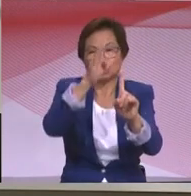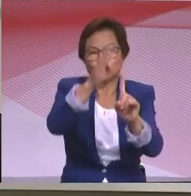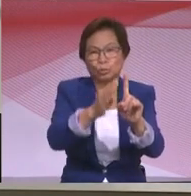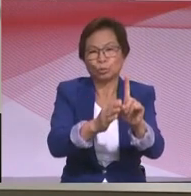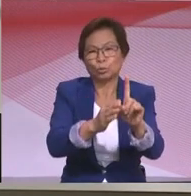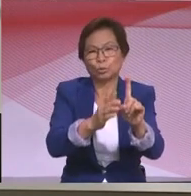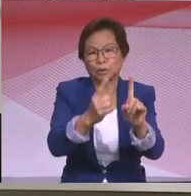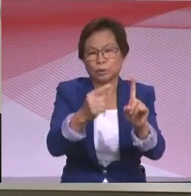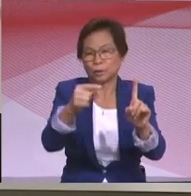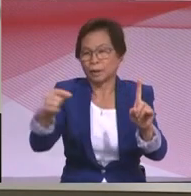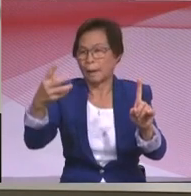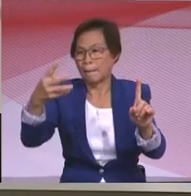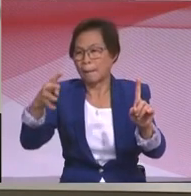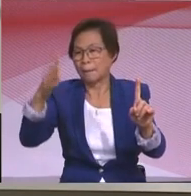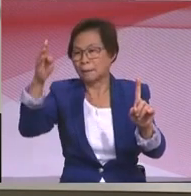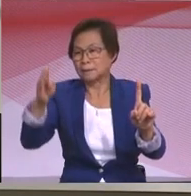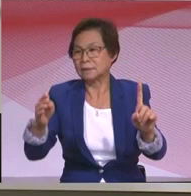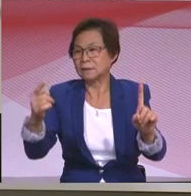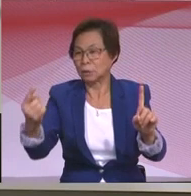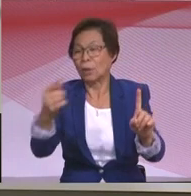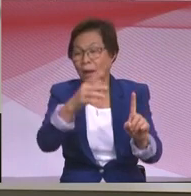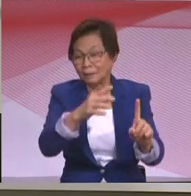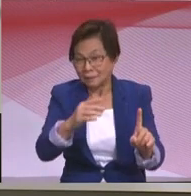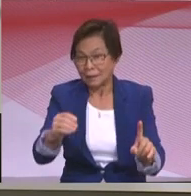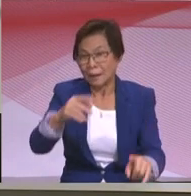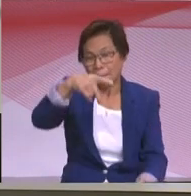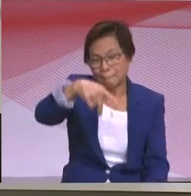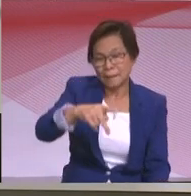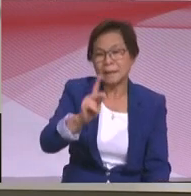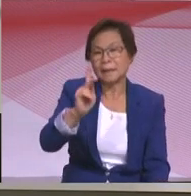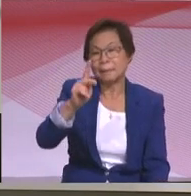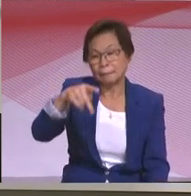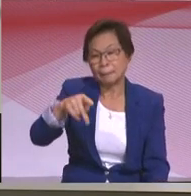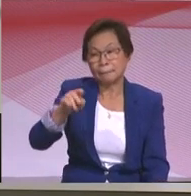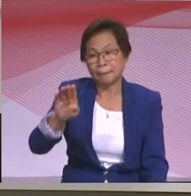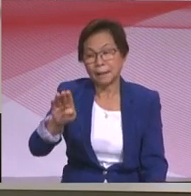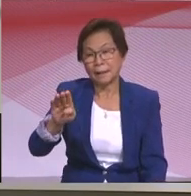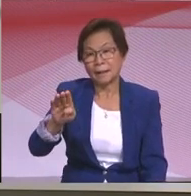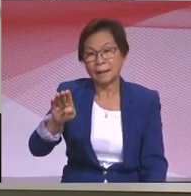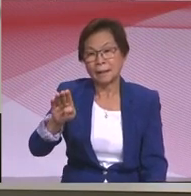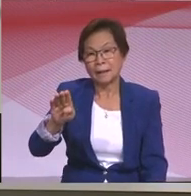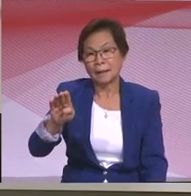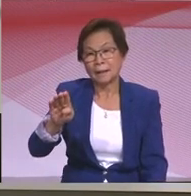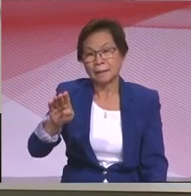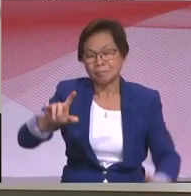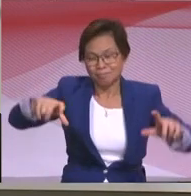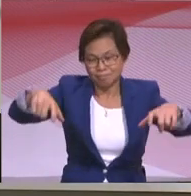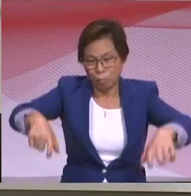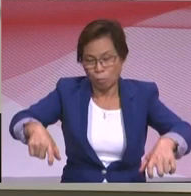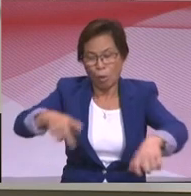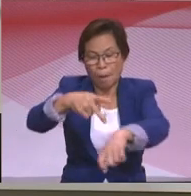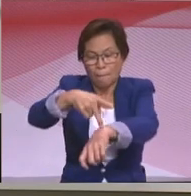1 Januari sehingga 14 Januari, manakala PKPB bersyarat di Port